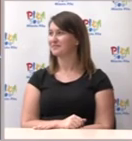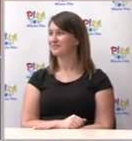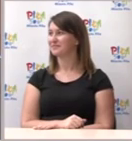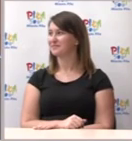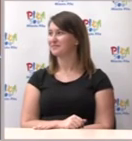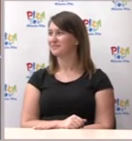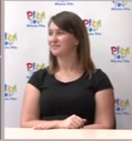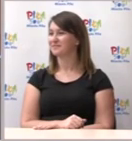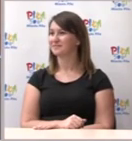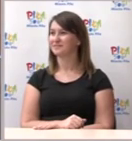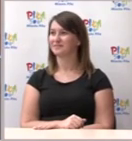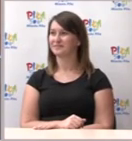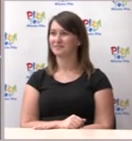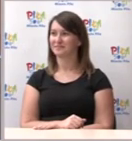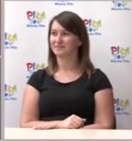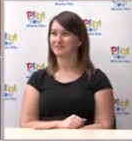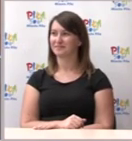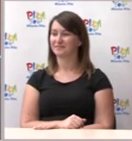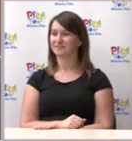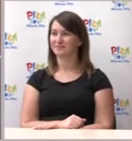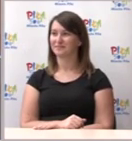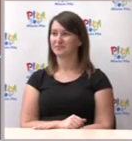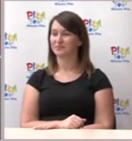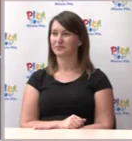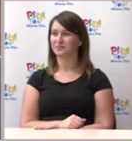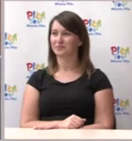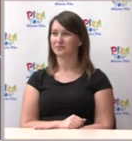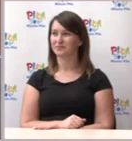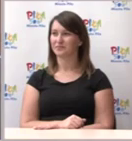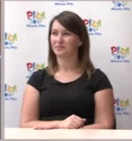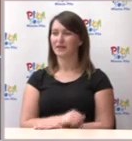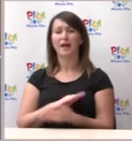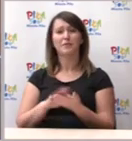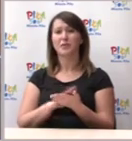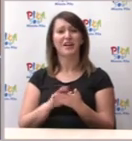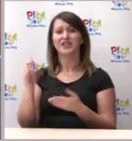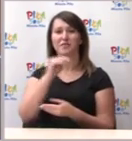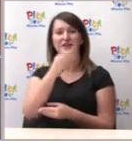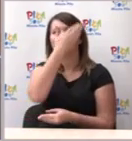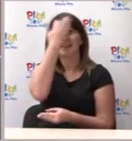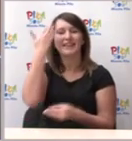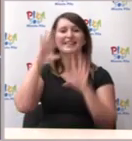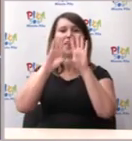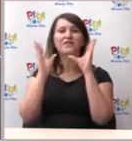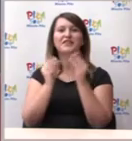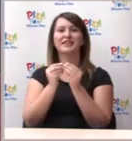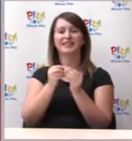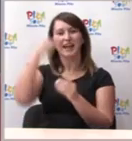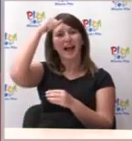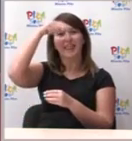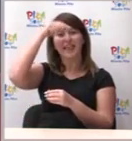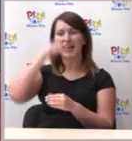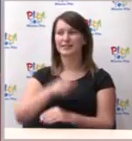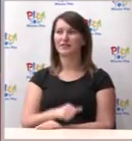Państwo oczywiście proszę by mi wybaczyć, jeszcze na pamięć nie znam nowego nazwiska, ale z pewnością już do następnej